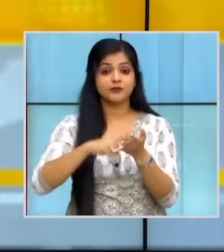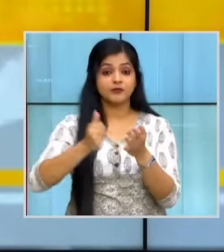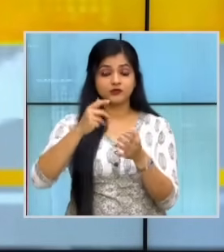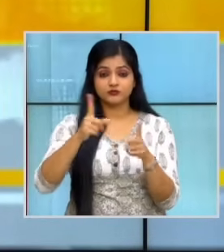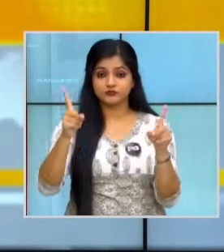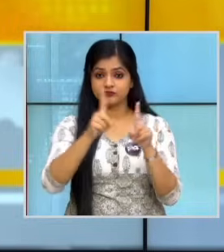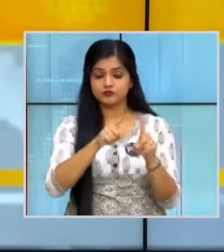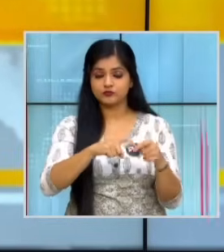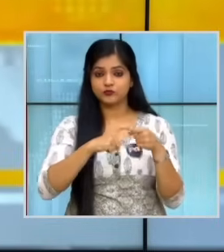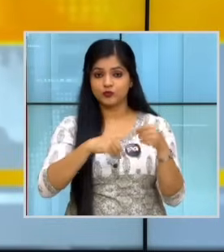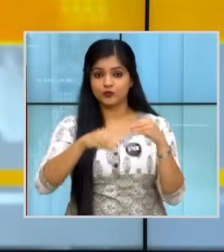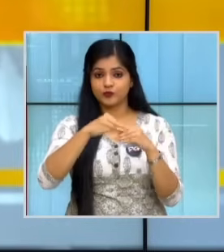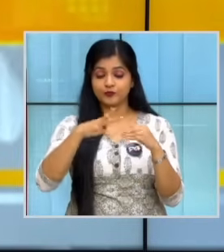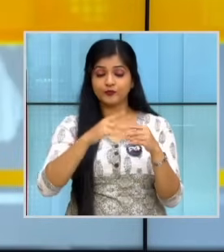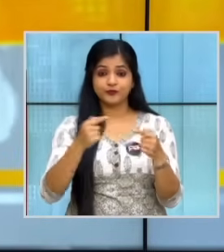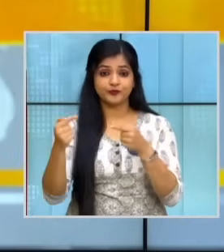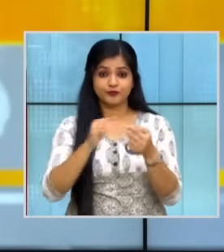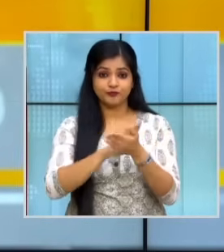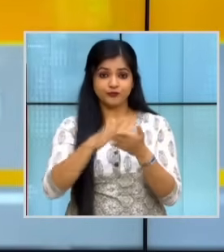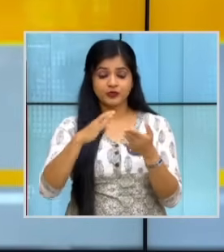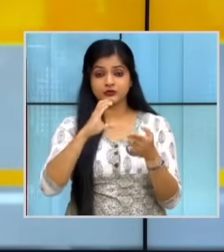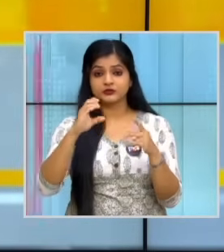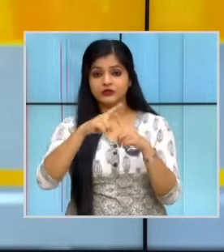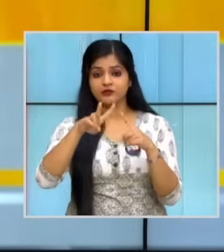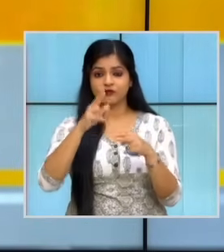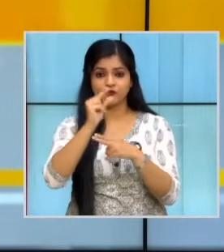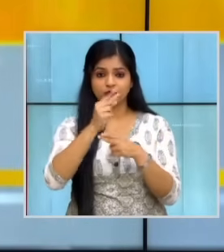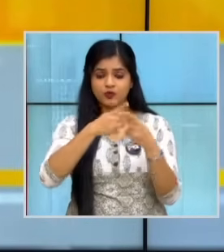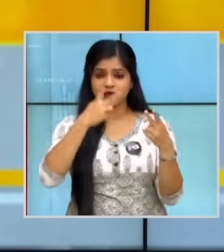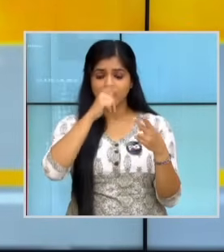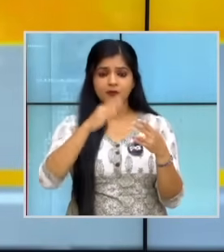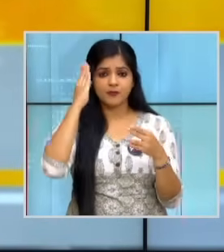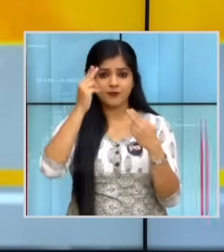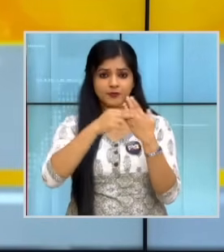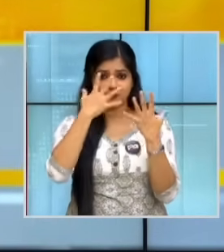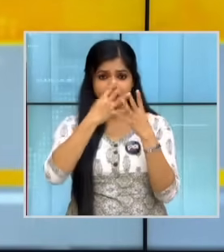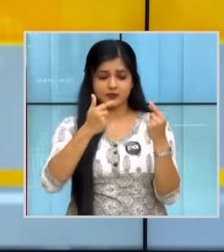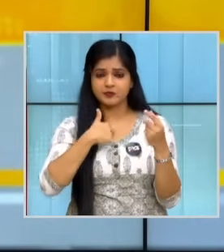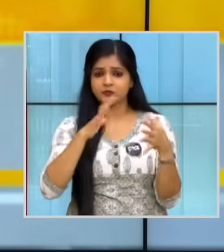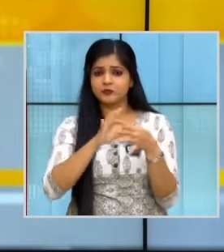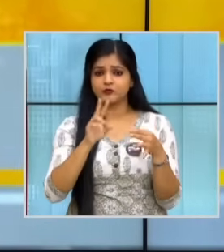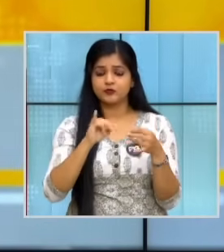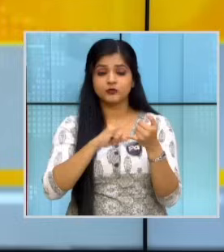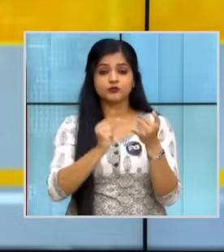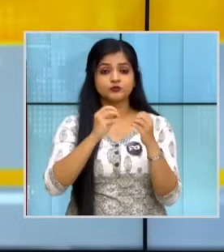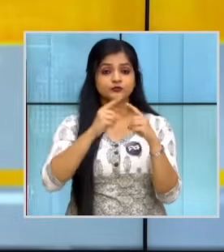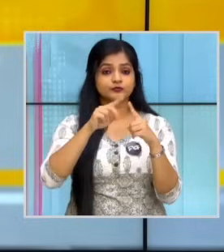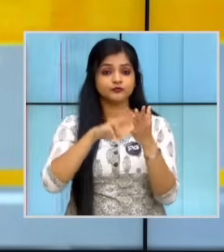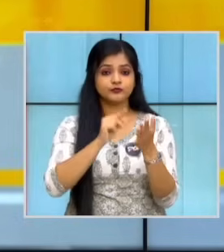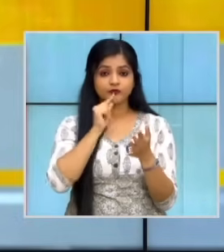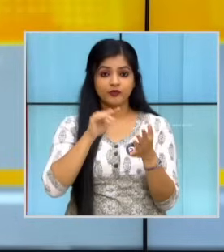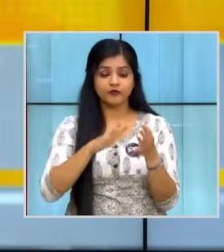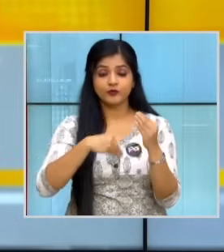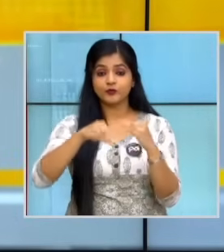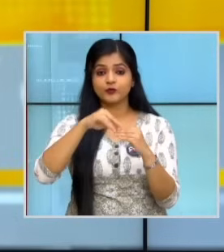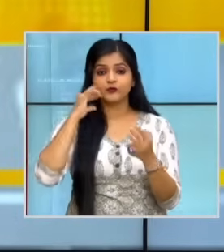ചെയ്യും. തർക്കത്തിനു ശേഷം CCTV മോണിറ്റർ പരിശോധിച്ചെന്നും മെമ്മറി കാർഡ് നഷ്ടപ്പെട്ടതിൽ പങ്കില്ല എന്നുമാണ് സുബിൻ മൊഴി നൽകിയിരിക്കുന്നത്. AV